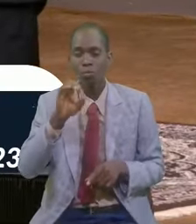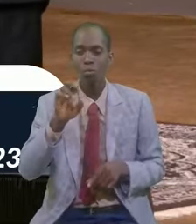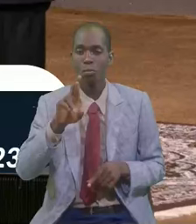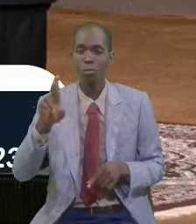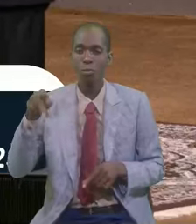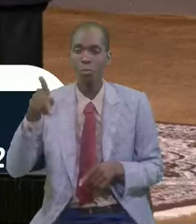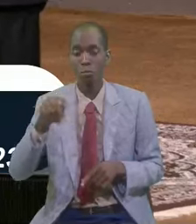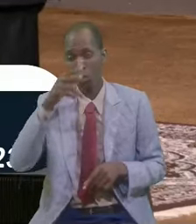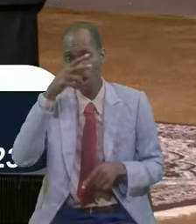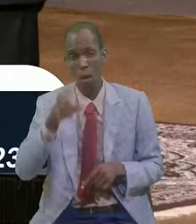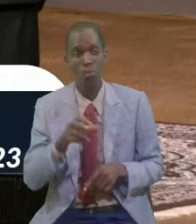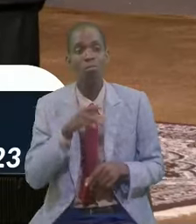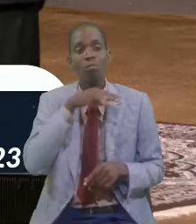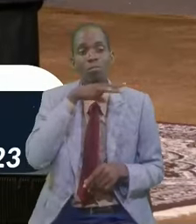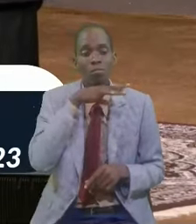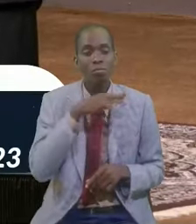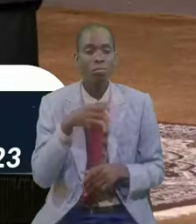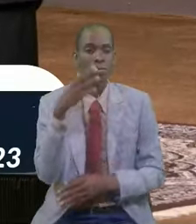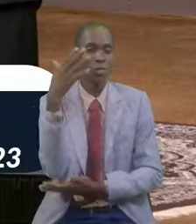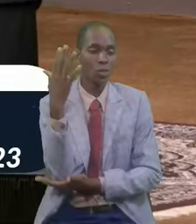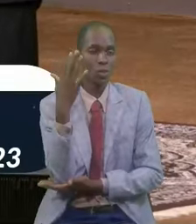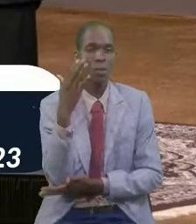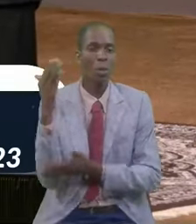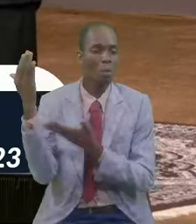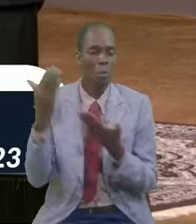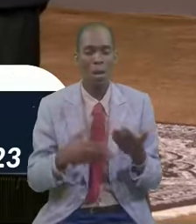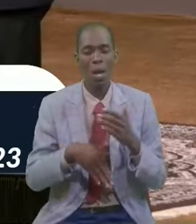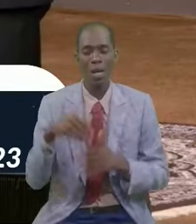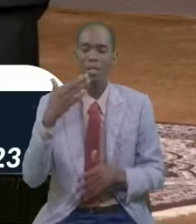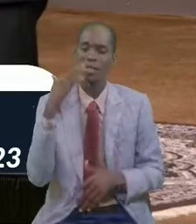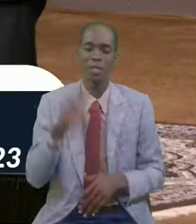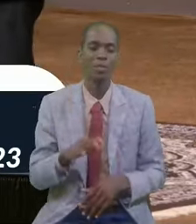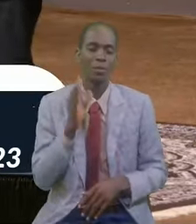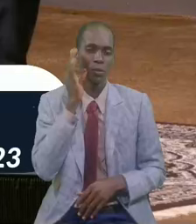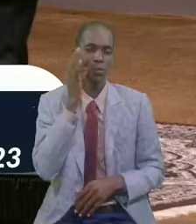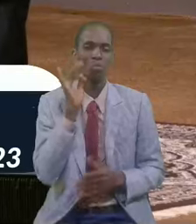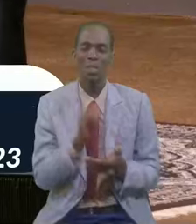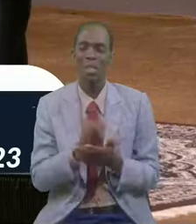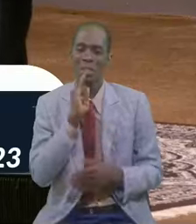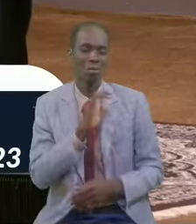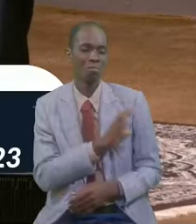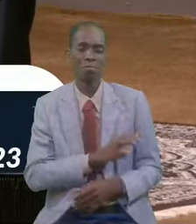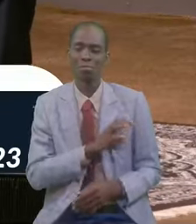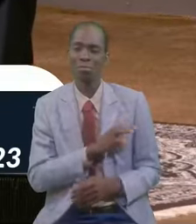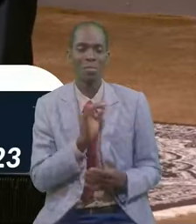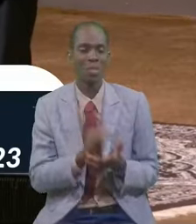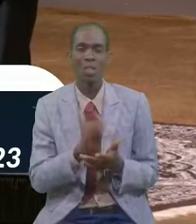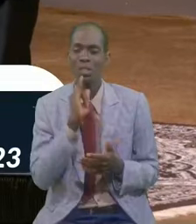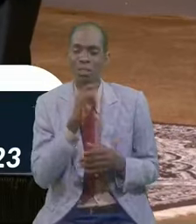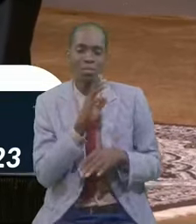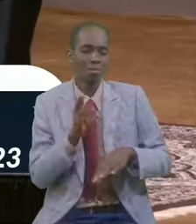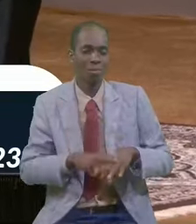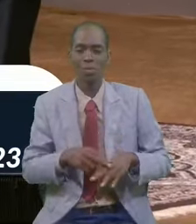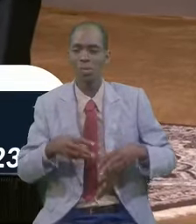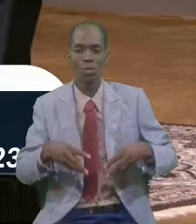arbre porte de mauvais fruits. C'est le caractère, c'est le style de vie, c'est le